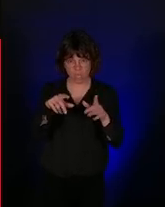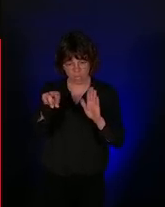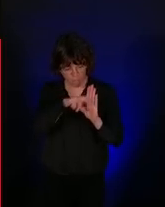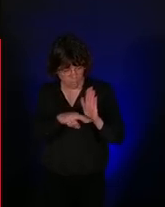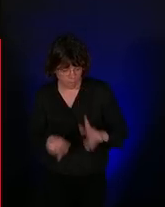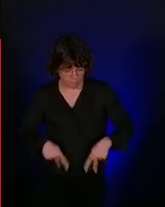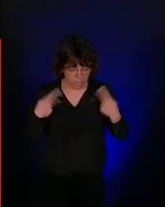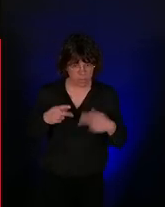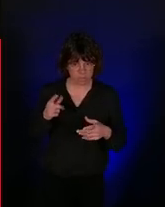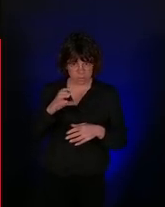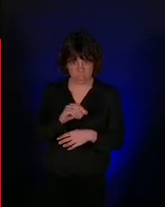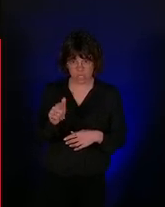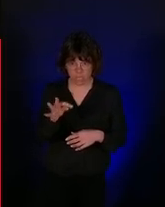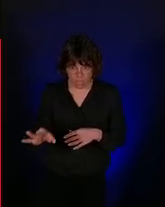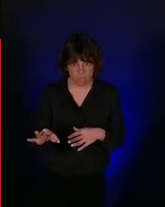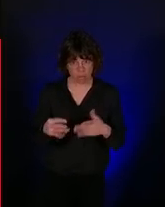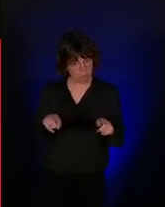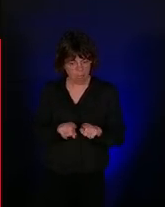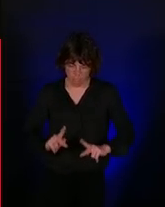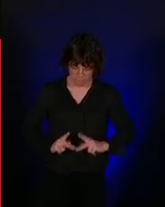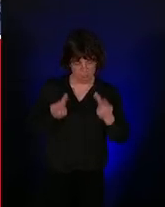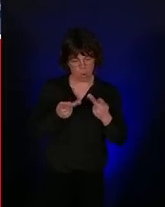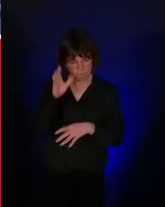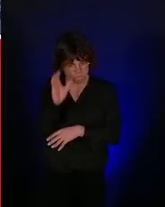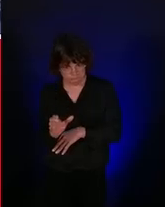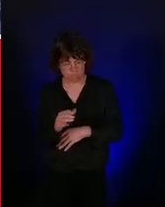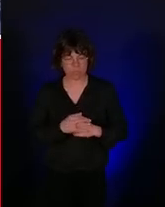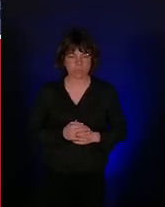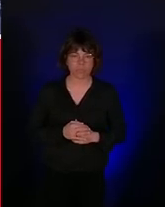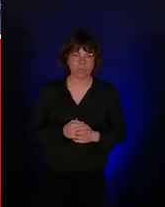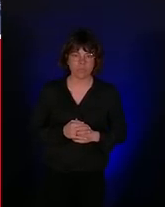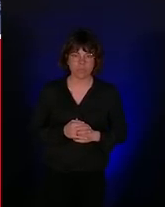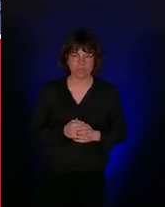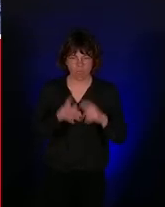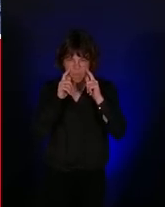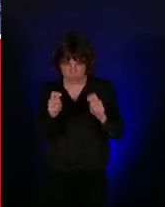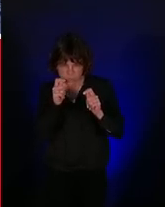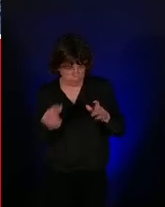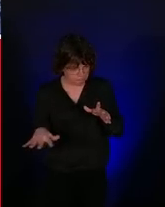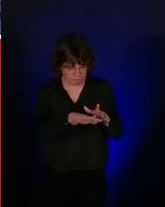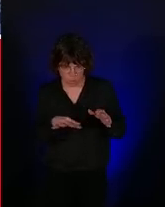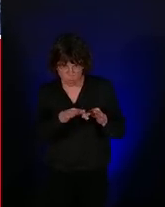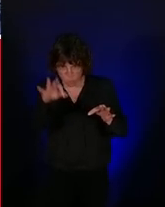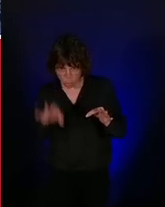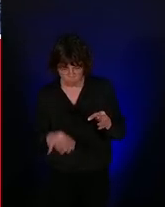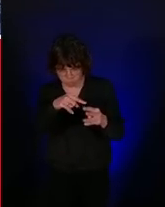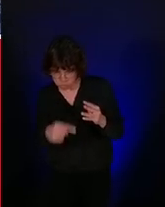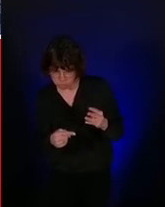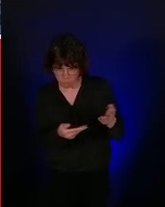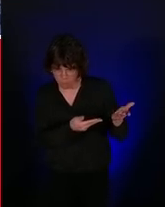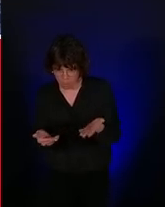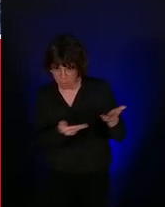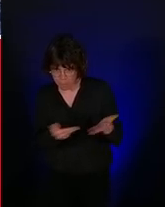de la CGT, comme également de nos valeurs. Il sera attentif à ce que des solutions soient apportées